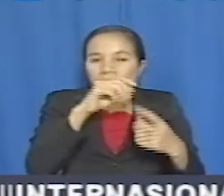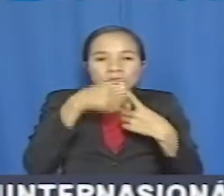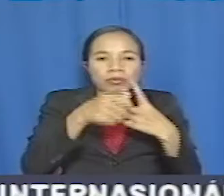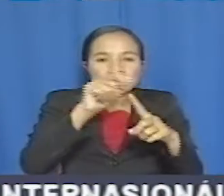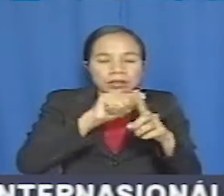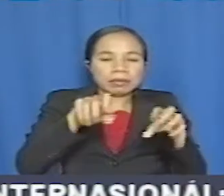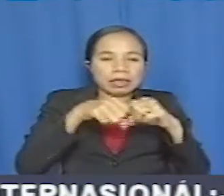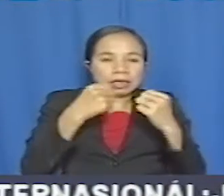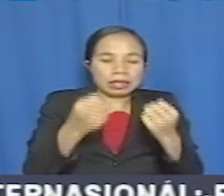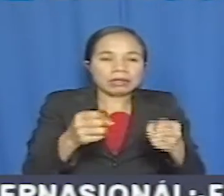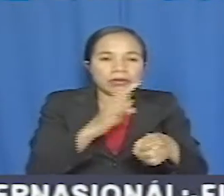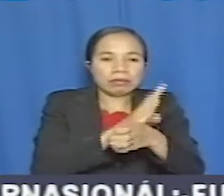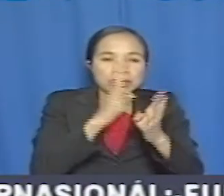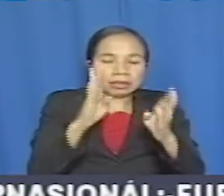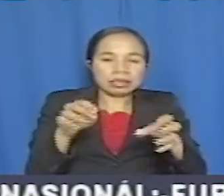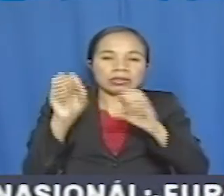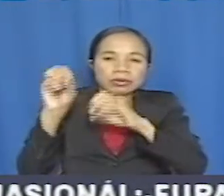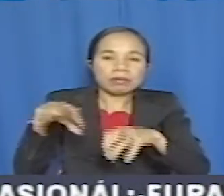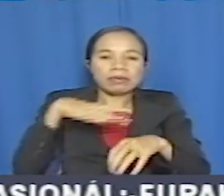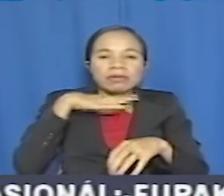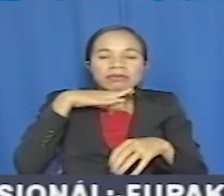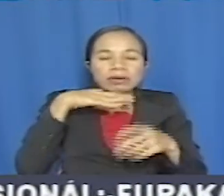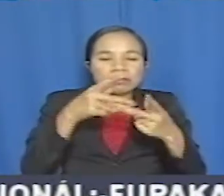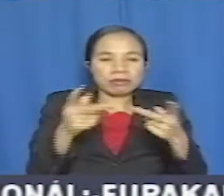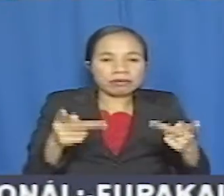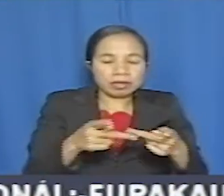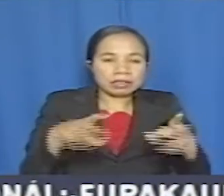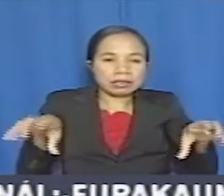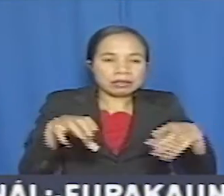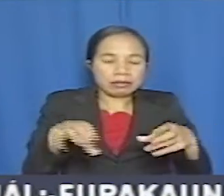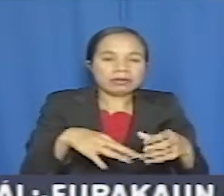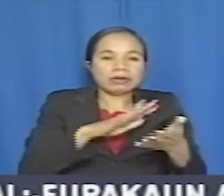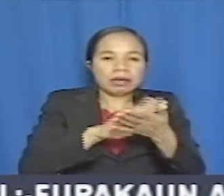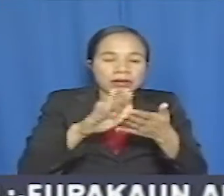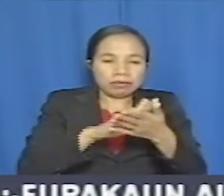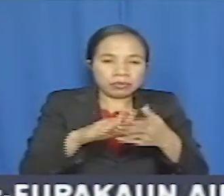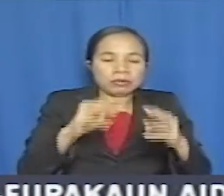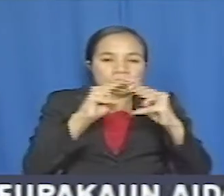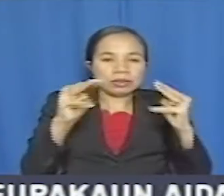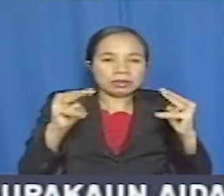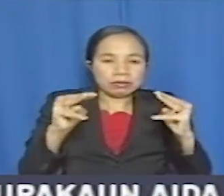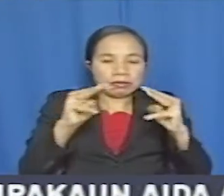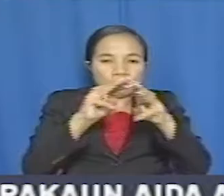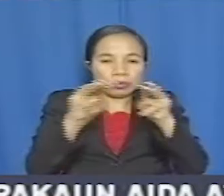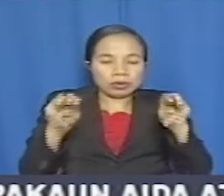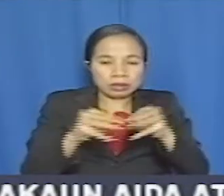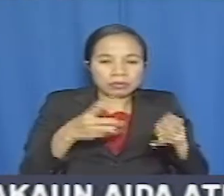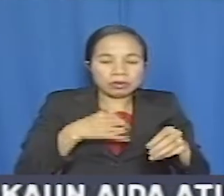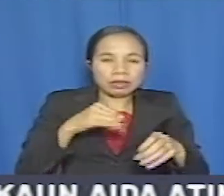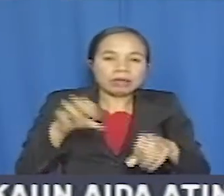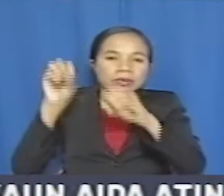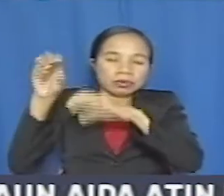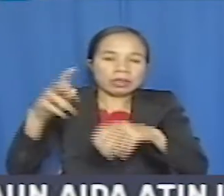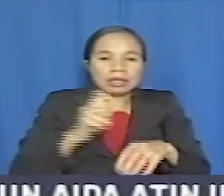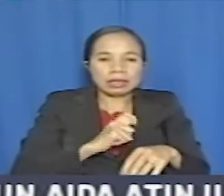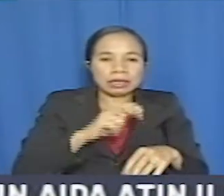kona negosiante sira soe balixeira Serviço Saneamento Município Dili Rautfoer, Fakar Yatibar, no